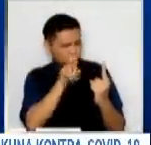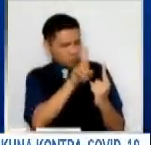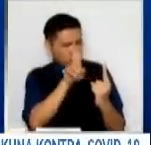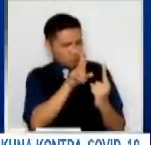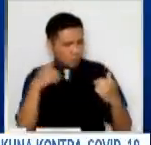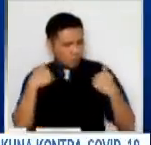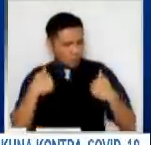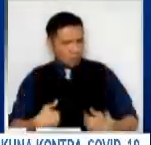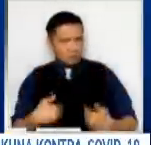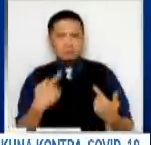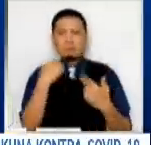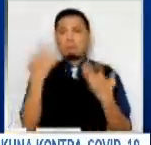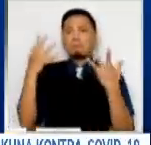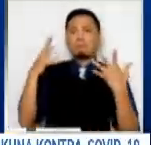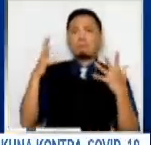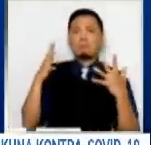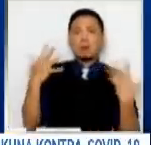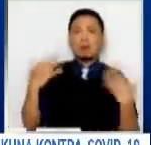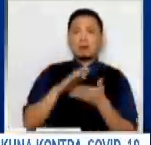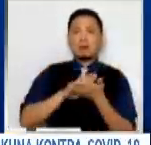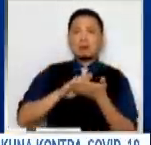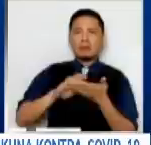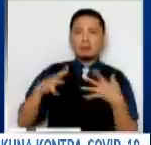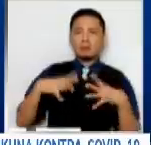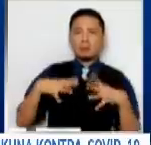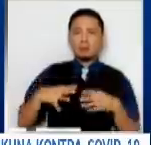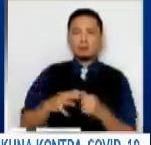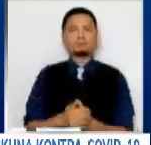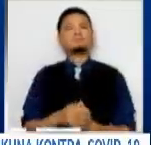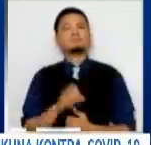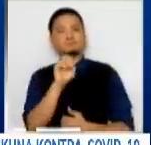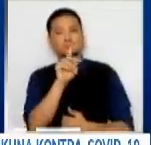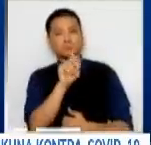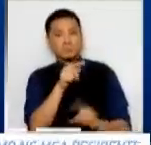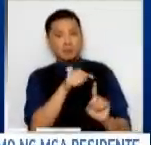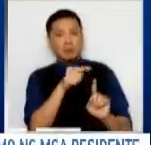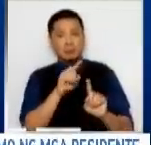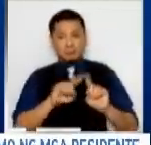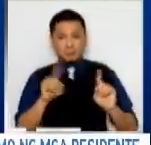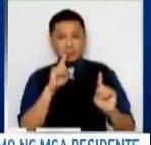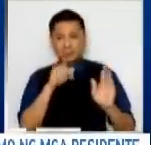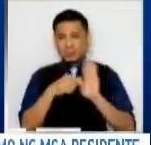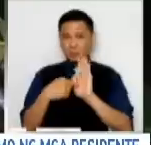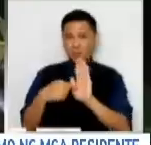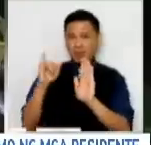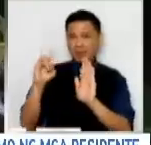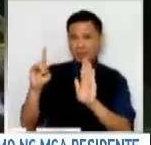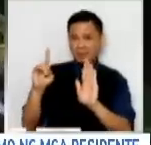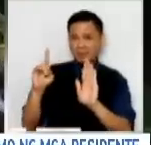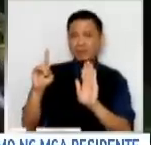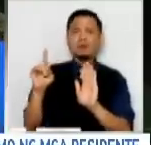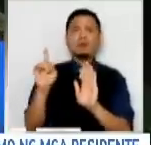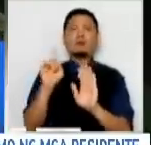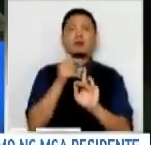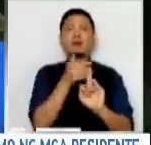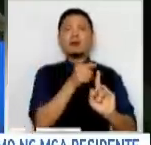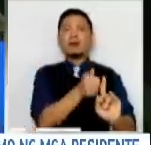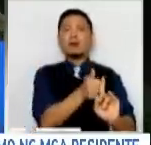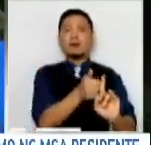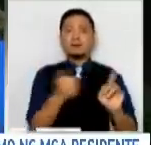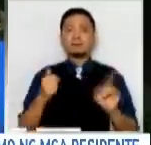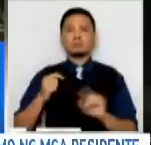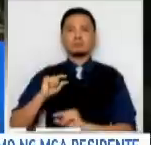para patunayang siya'y sundalo pero ang kanya lang naipakita, ID niya bilang security guard. Noong una, nagre-resist siya kasi